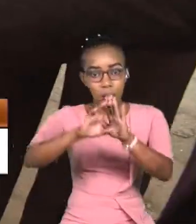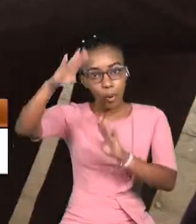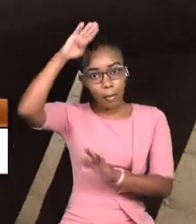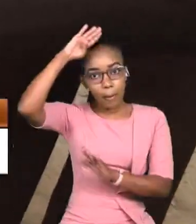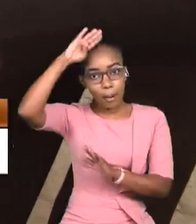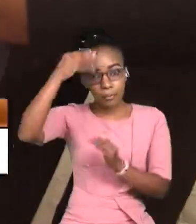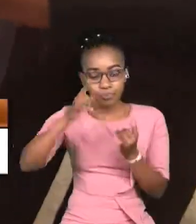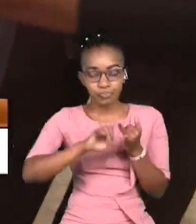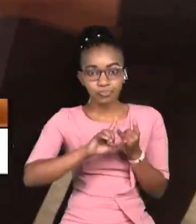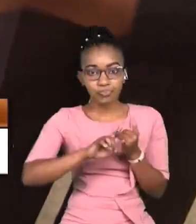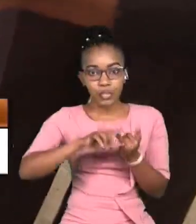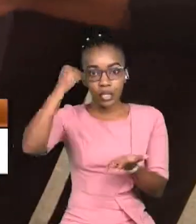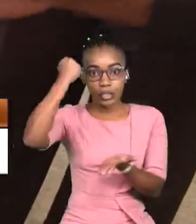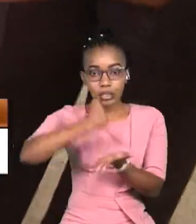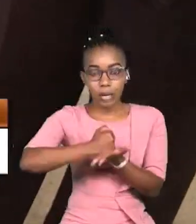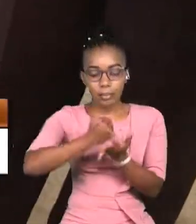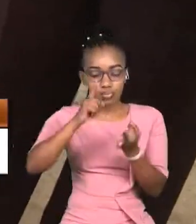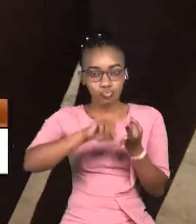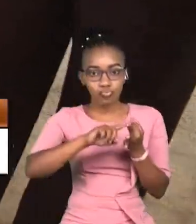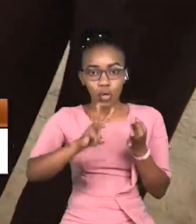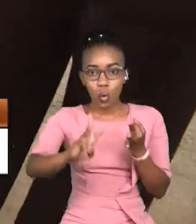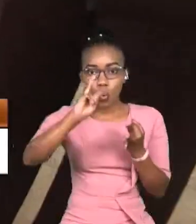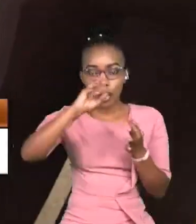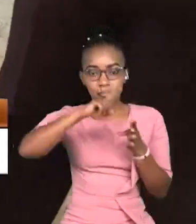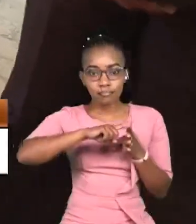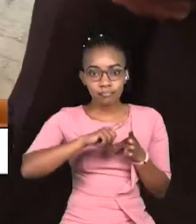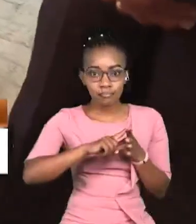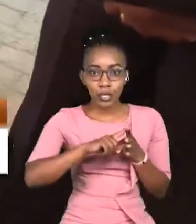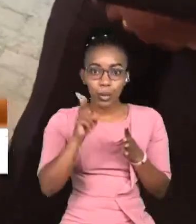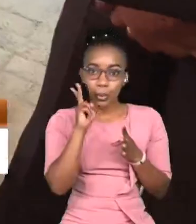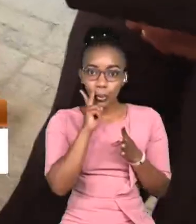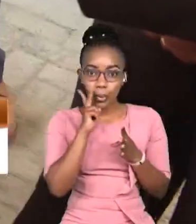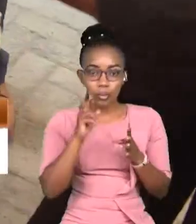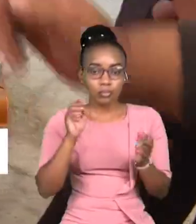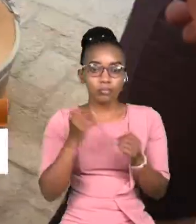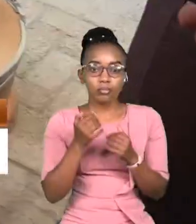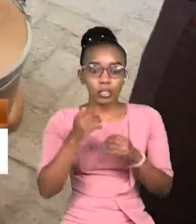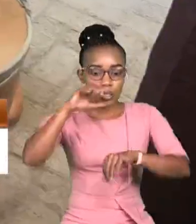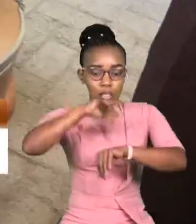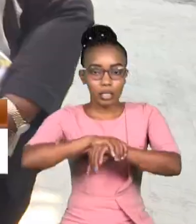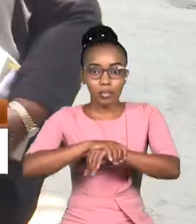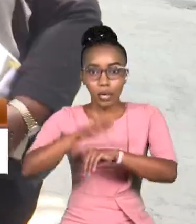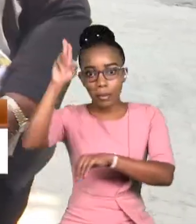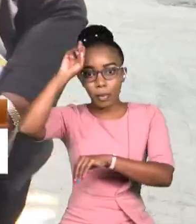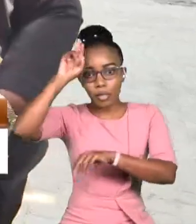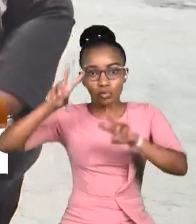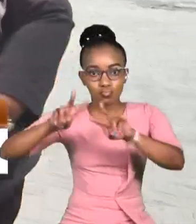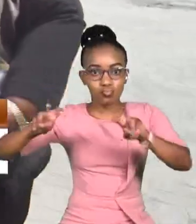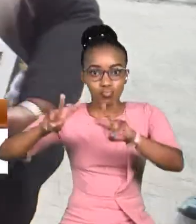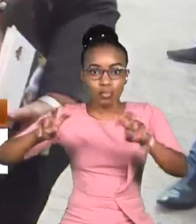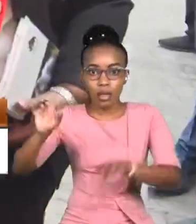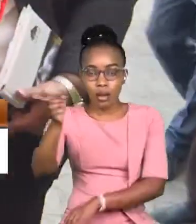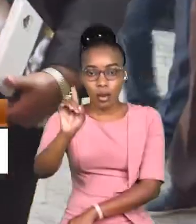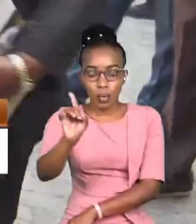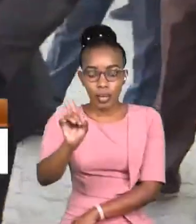na vile vile stampu na divai na sigara zilinaswa na maafisa waliokuwa wakifanya ukaguzi jijini Nairobi na viungani